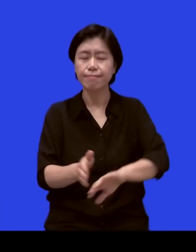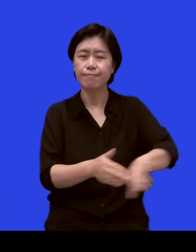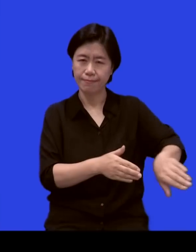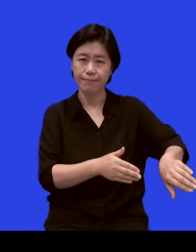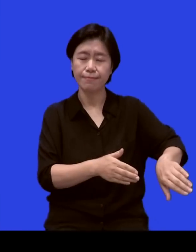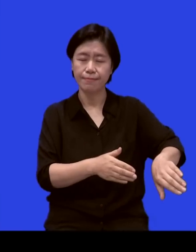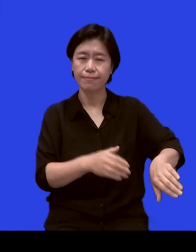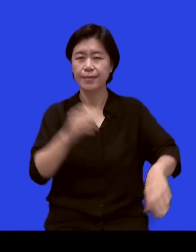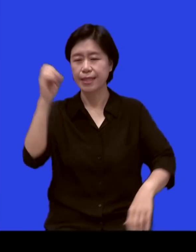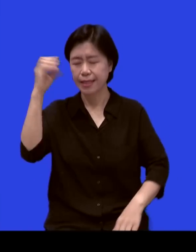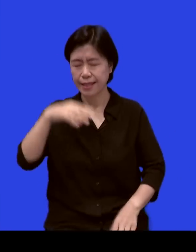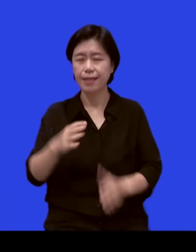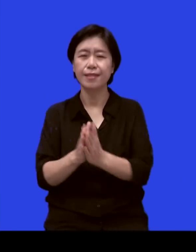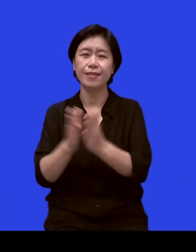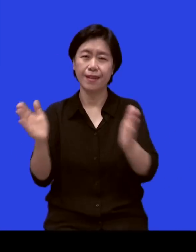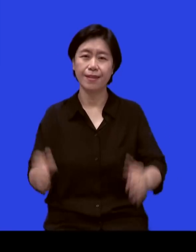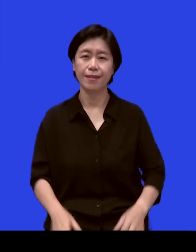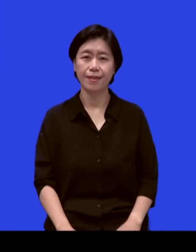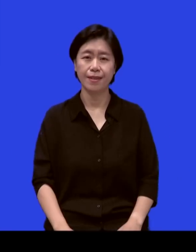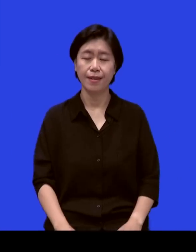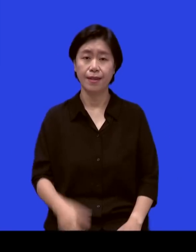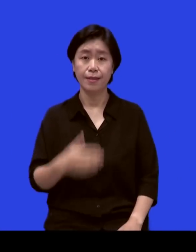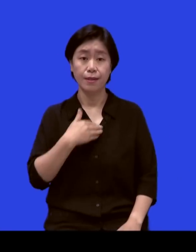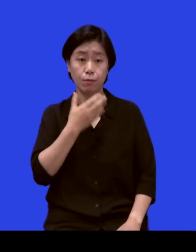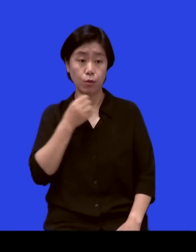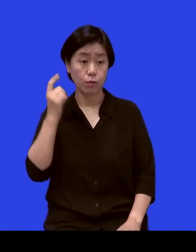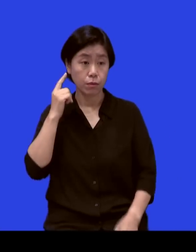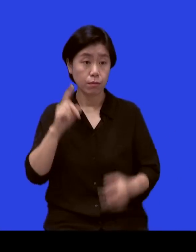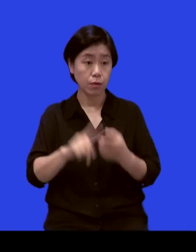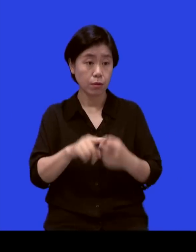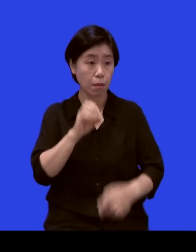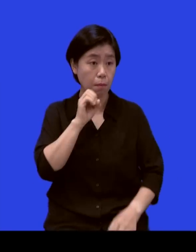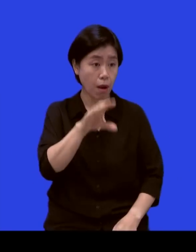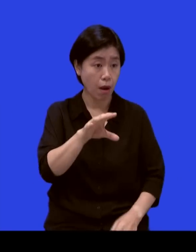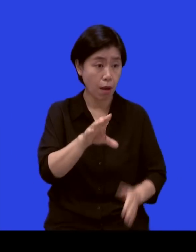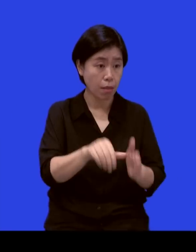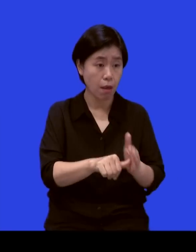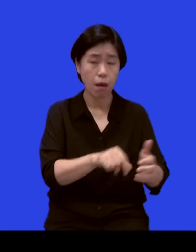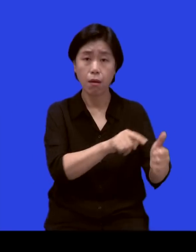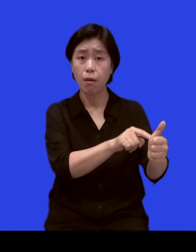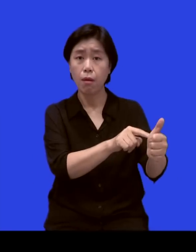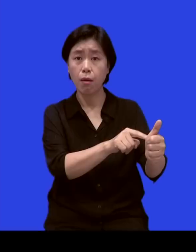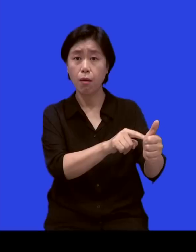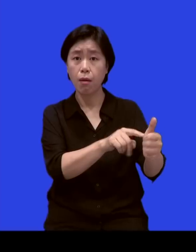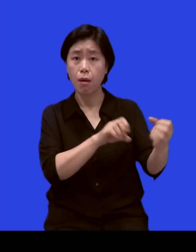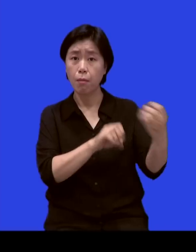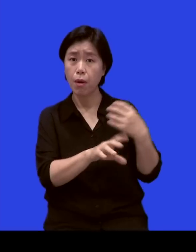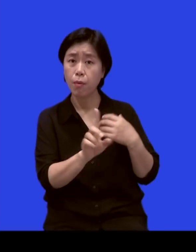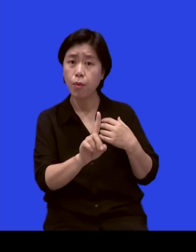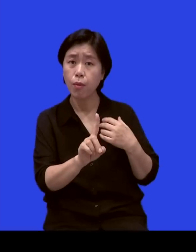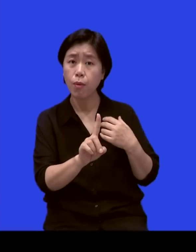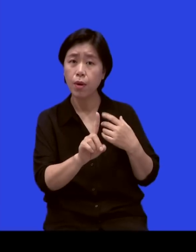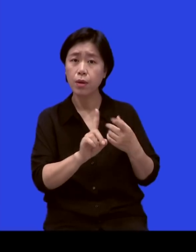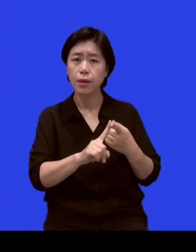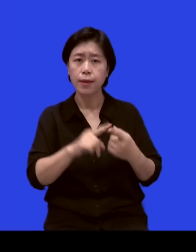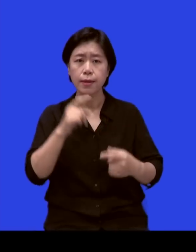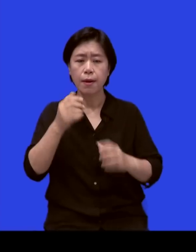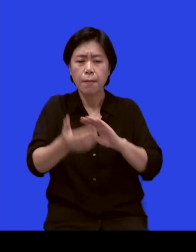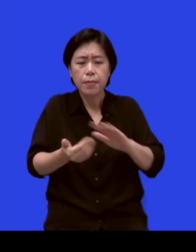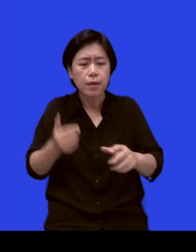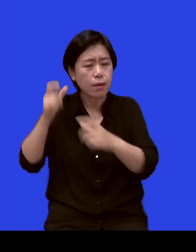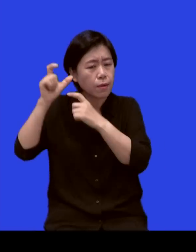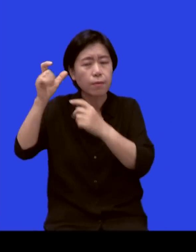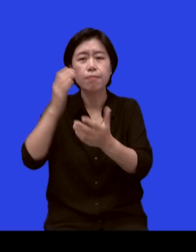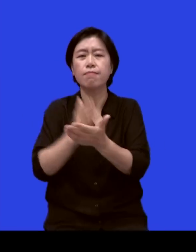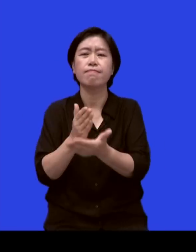쉬고 싶고 또 이런 얘기했을 때 저 사람이 나를 어떻게 생각할까 이런 생각 그냥 없이 그냥 그런 생각하면 절대 못 전하거든요. 네.